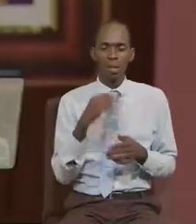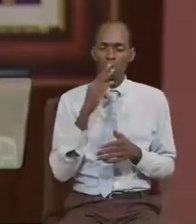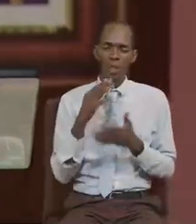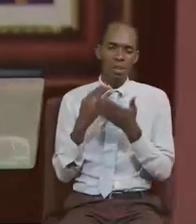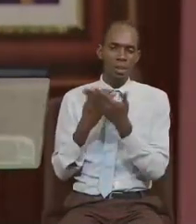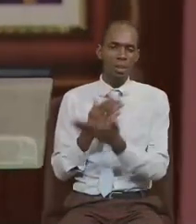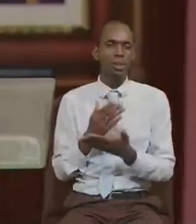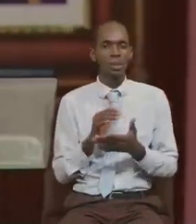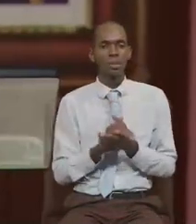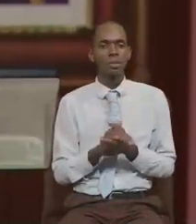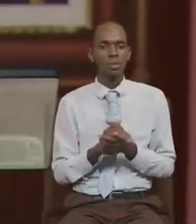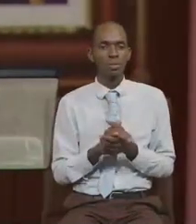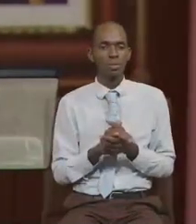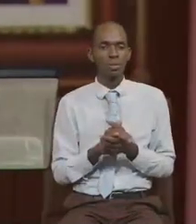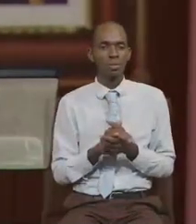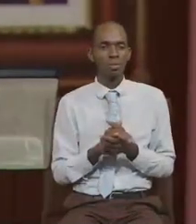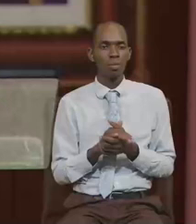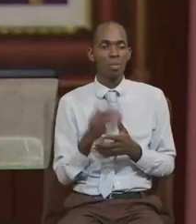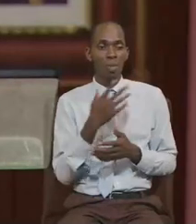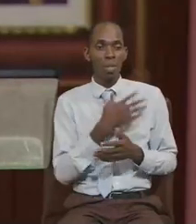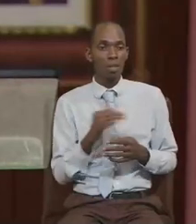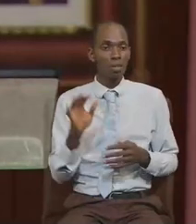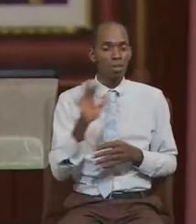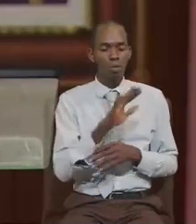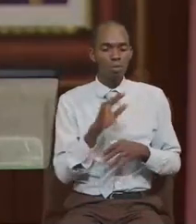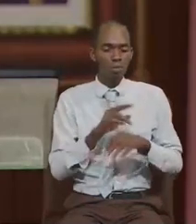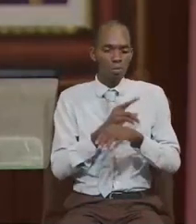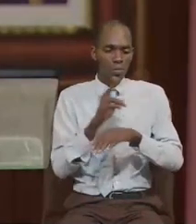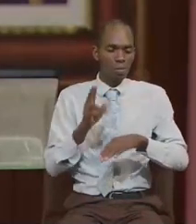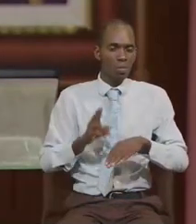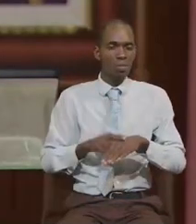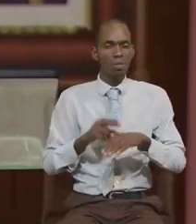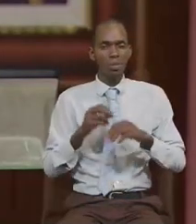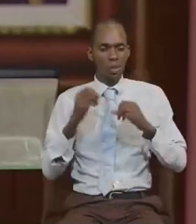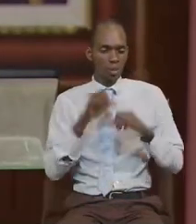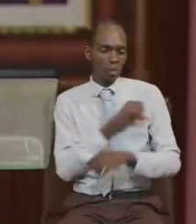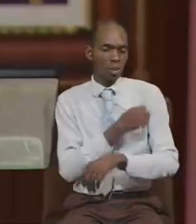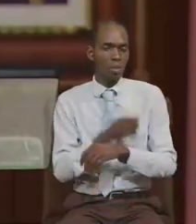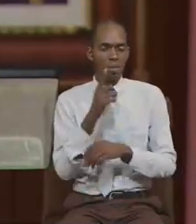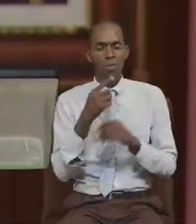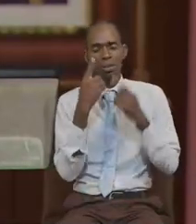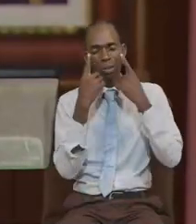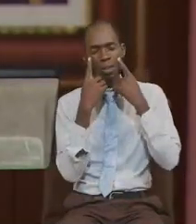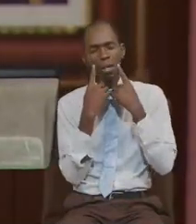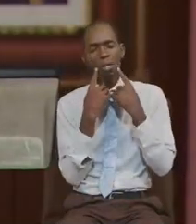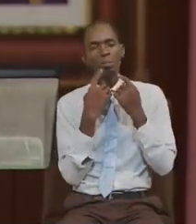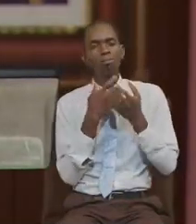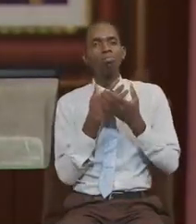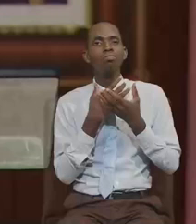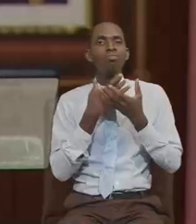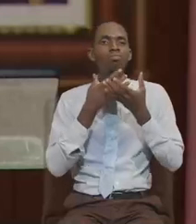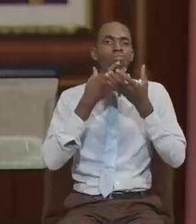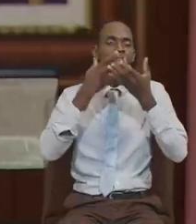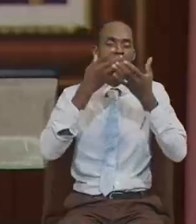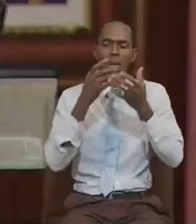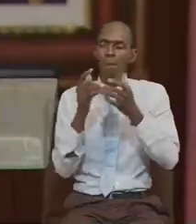là. Et ta force naturelle, tu as pleuré. Tu as crié, tu as parlé aux gens,